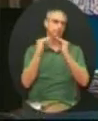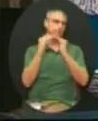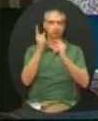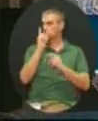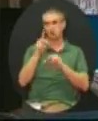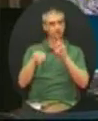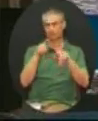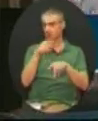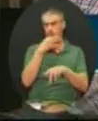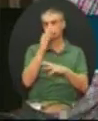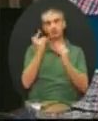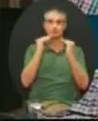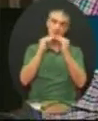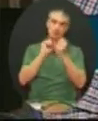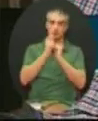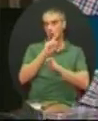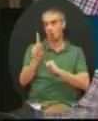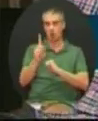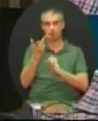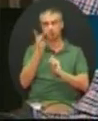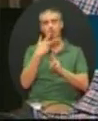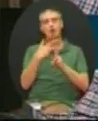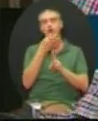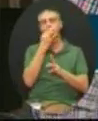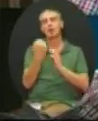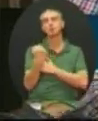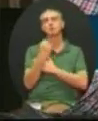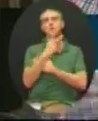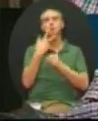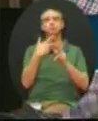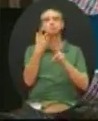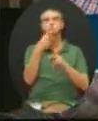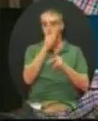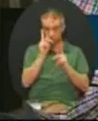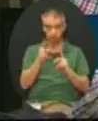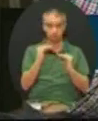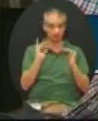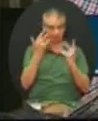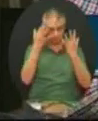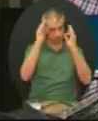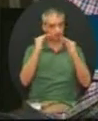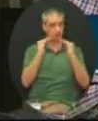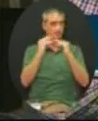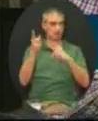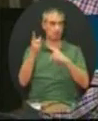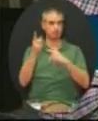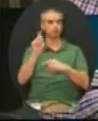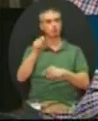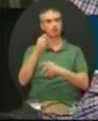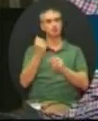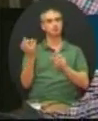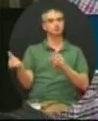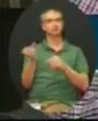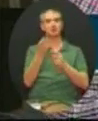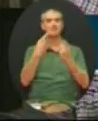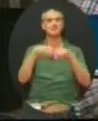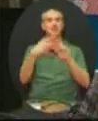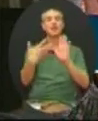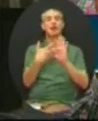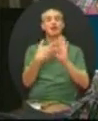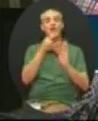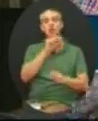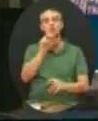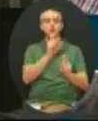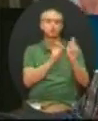אמור לטפל בשאלת הראוי אלא רק בשאלת הסמכות, האם ראוי שהכנסת תמנה ועדת חקירה